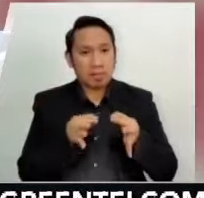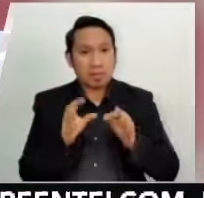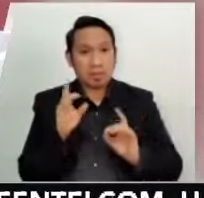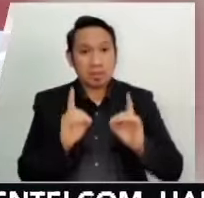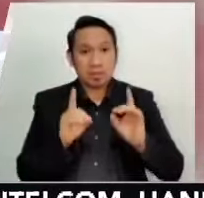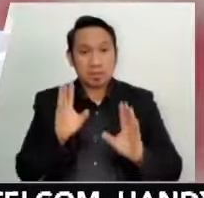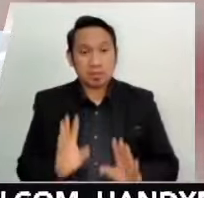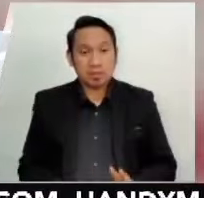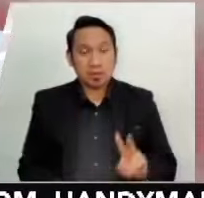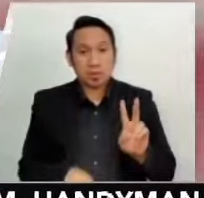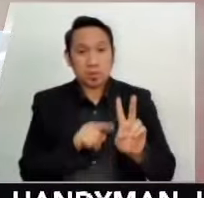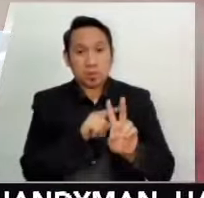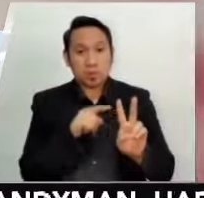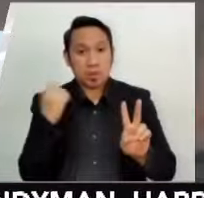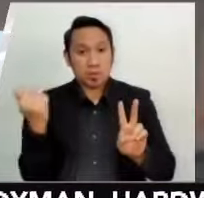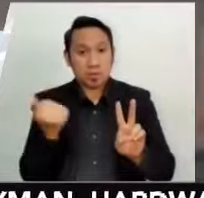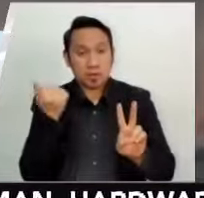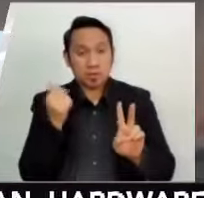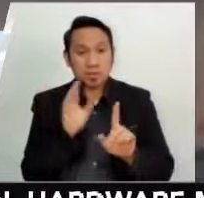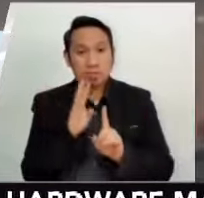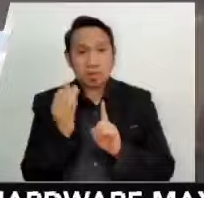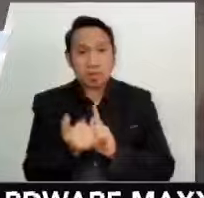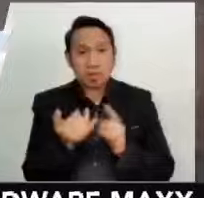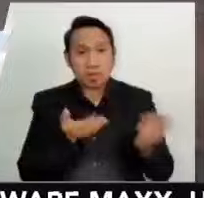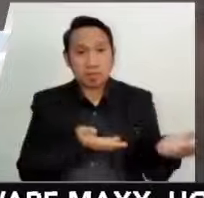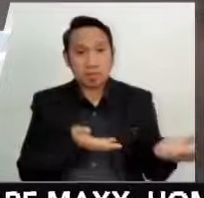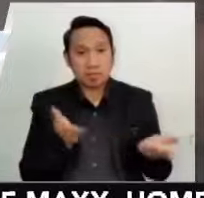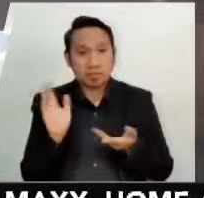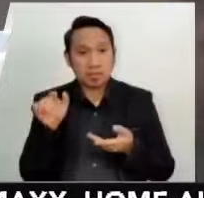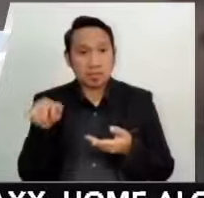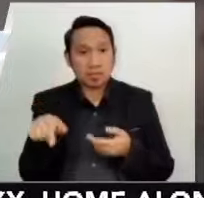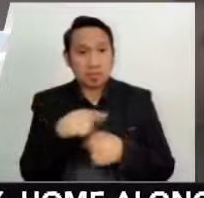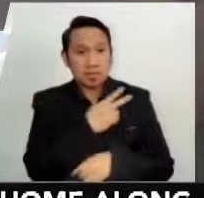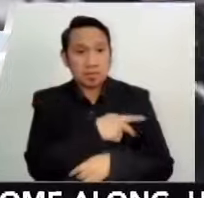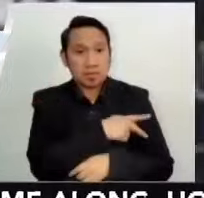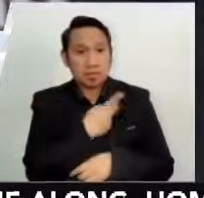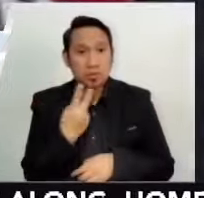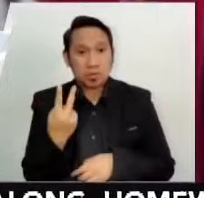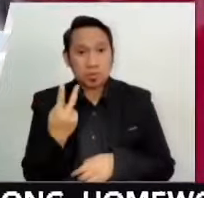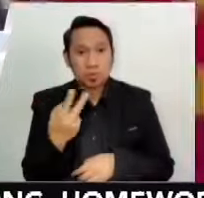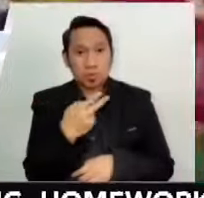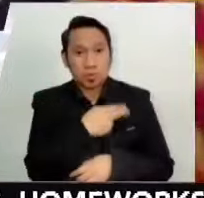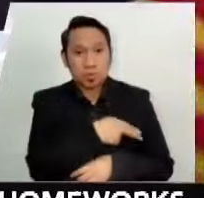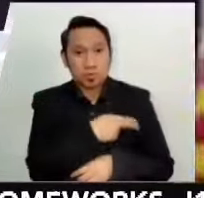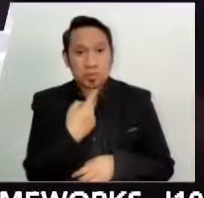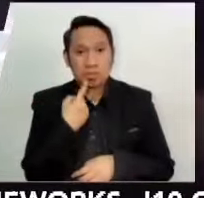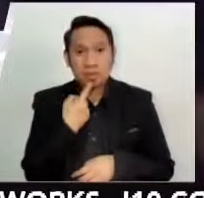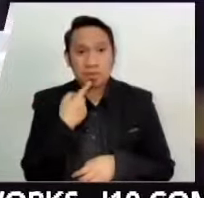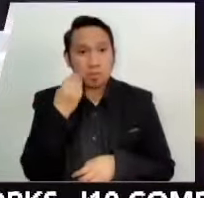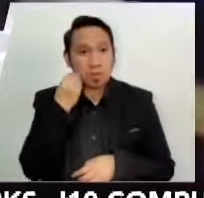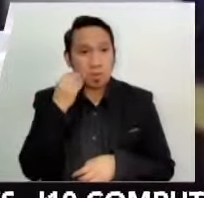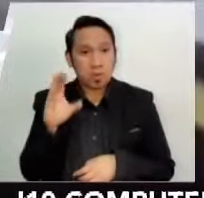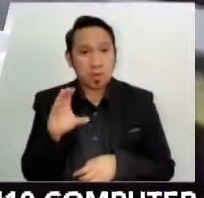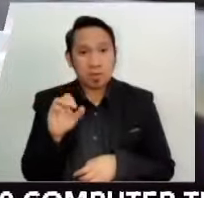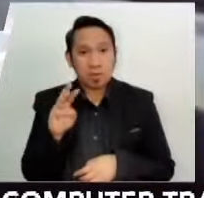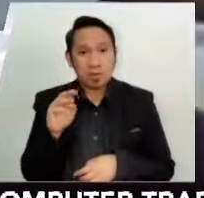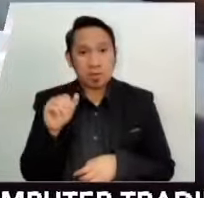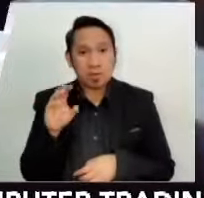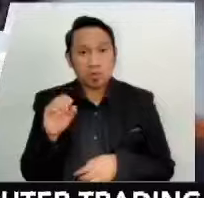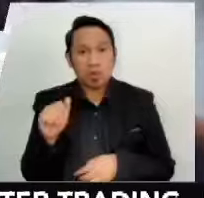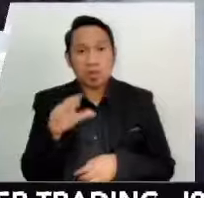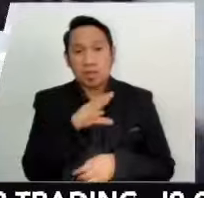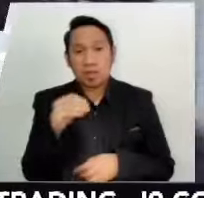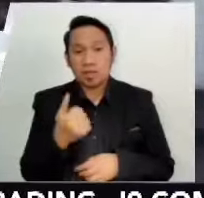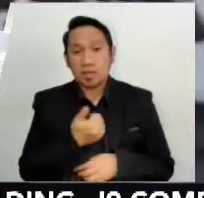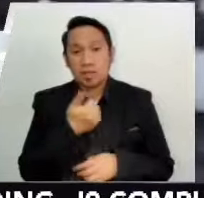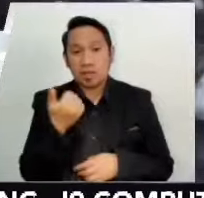ng barangay na naghatid ng pasyente sa dalawang ospital. Ang isa ay pauwi na sa Carmona, Cavite habang isa ay pabalik na sa